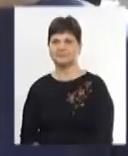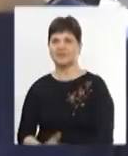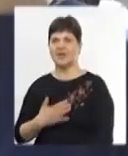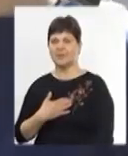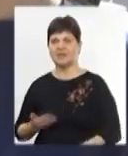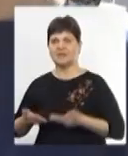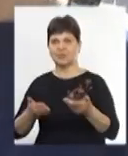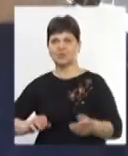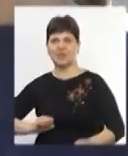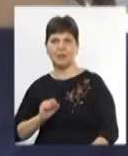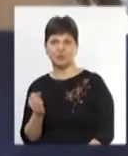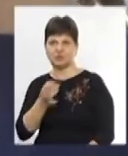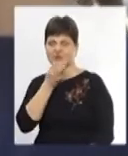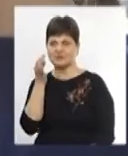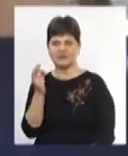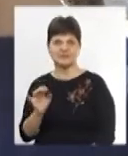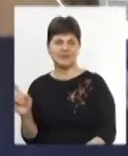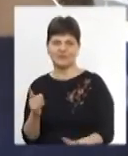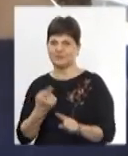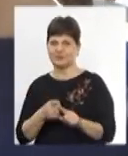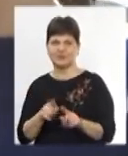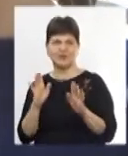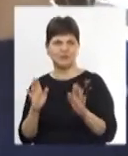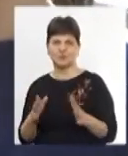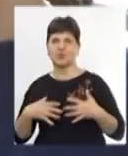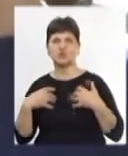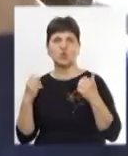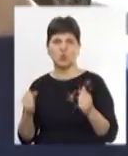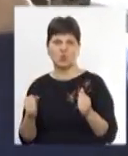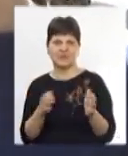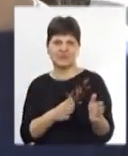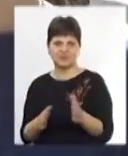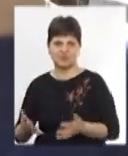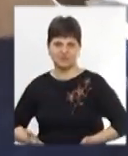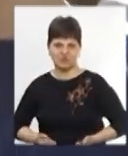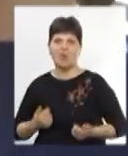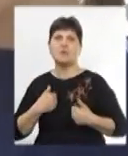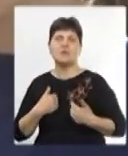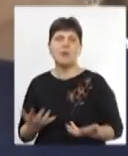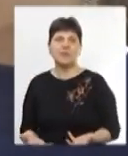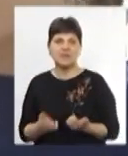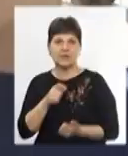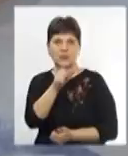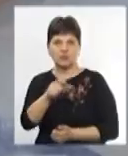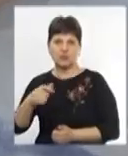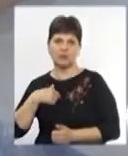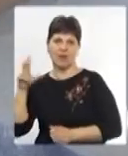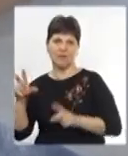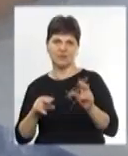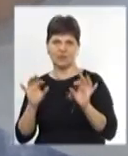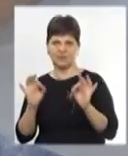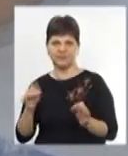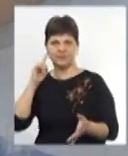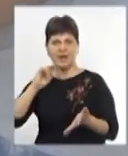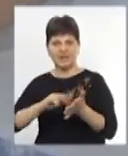Мене запросила подружка, сказала, що це буде за здоровий спосіб життя. Я підтримую таких людей і я вважаю, що це правильно. Ціль наша